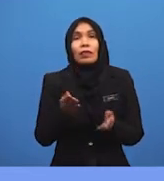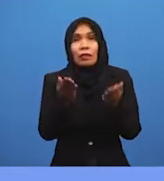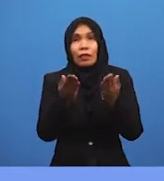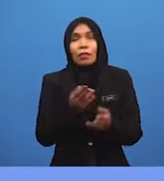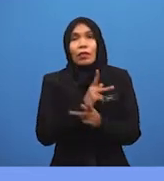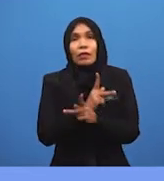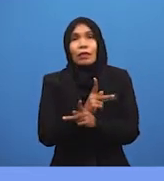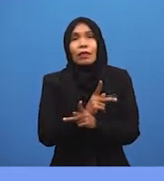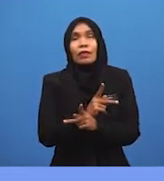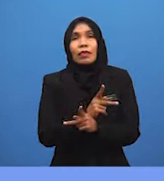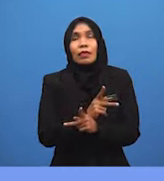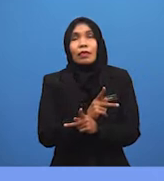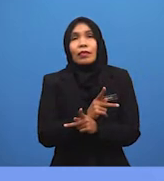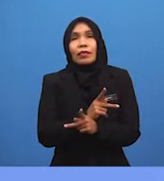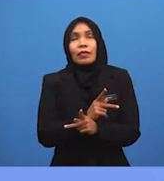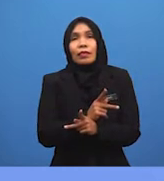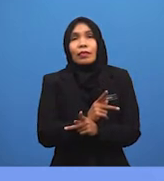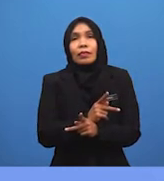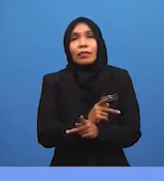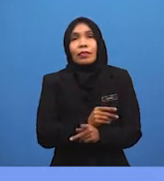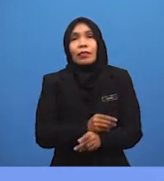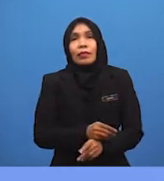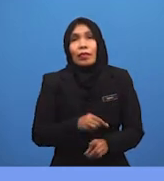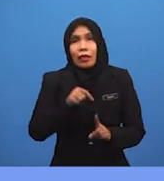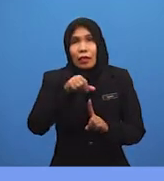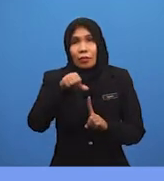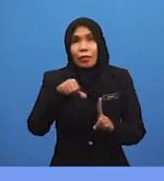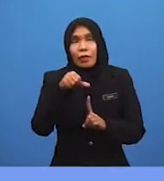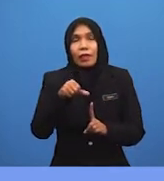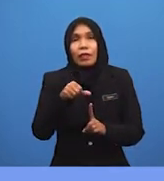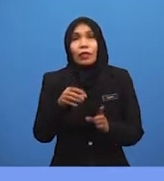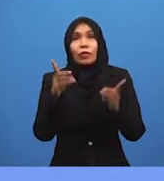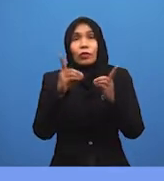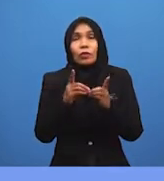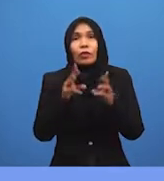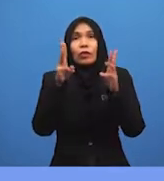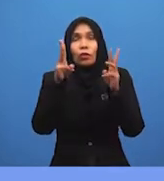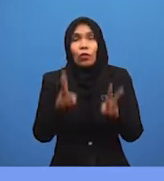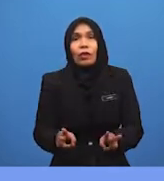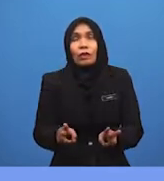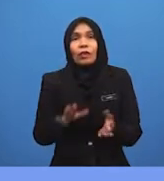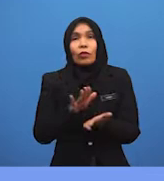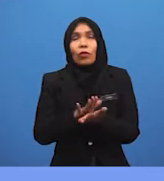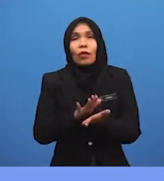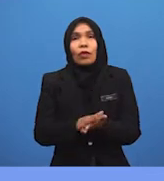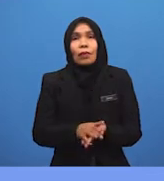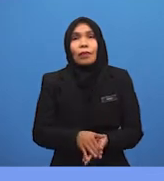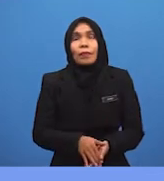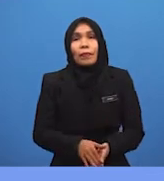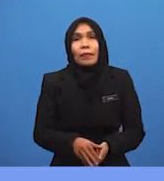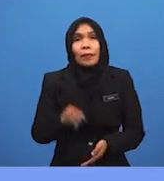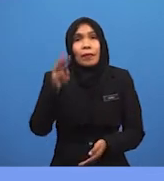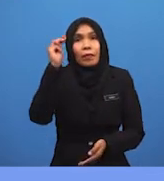menerima makanan. Apabila terserempak dengan warga sekolah, Mani akan menunjukkan